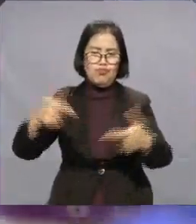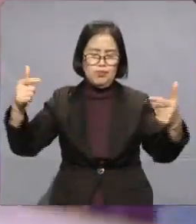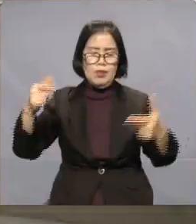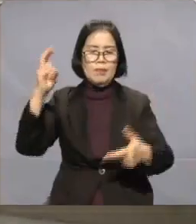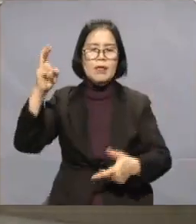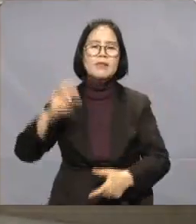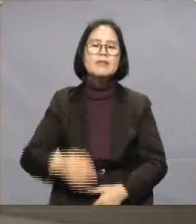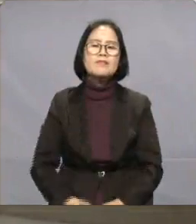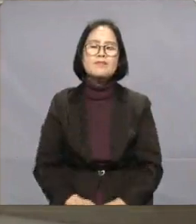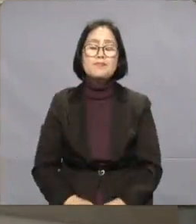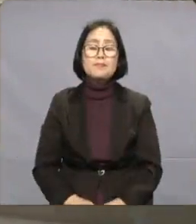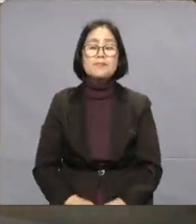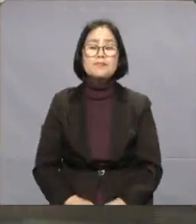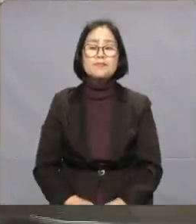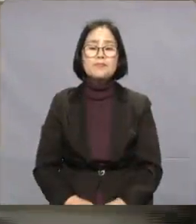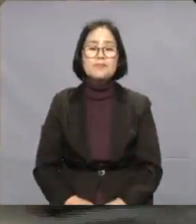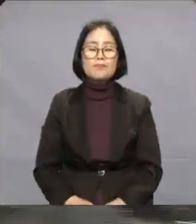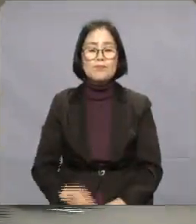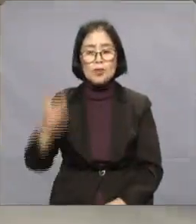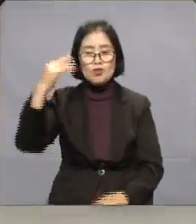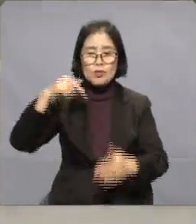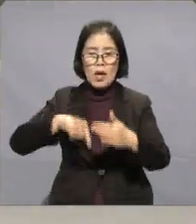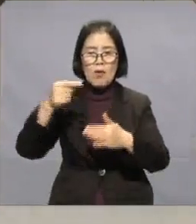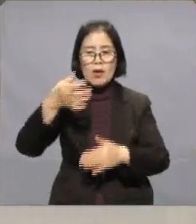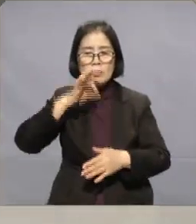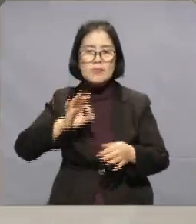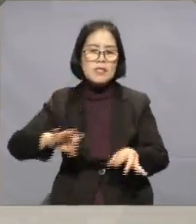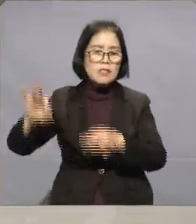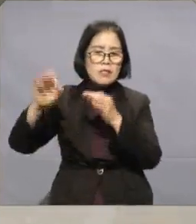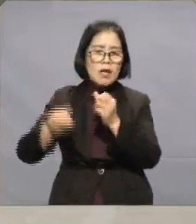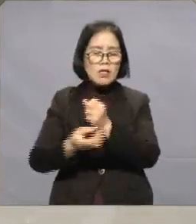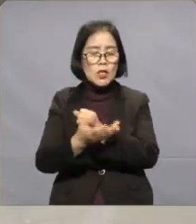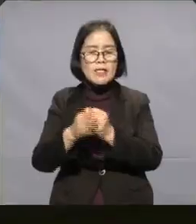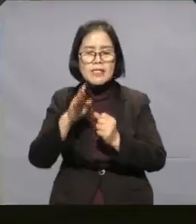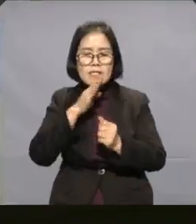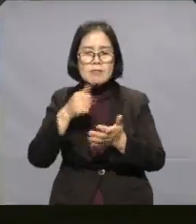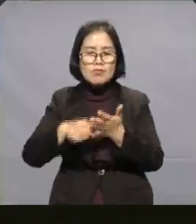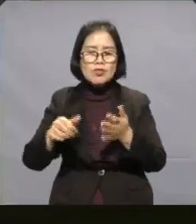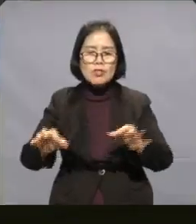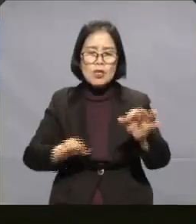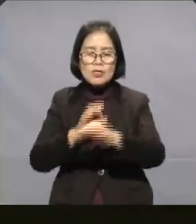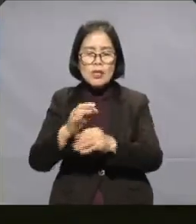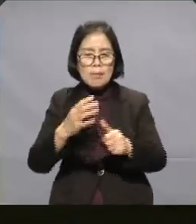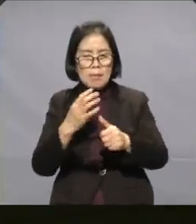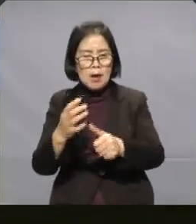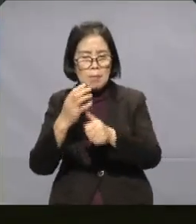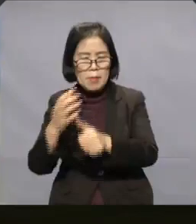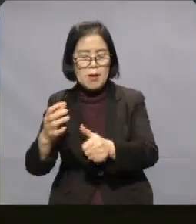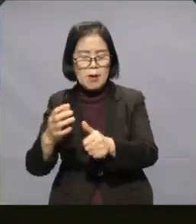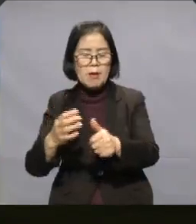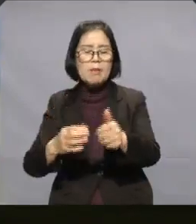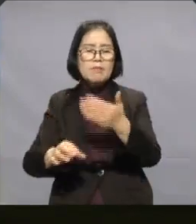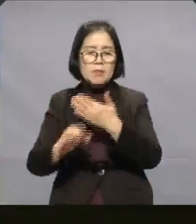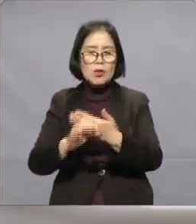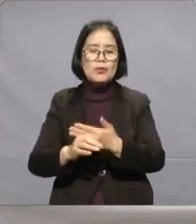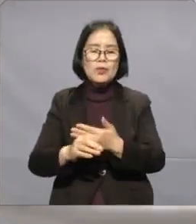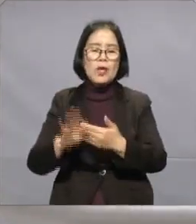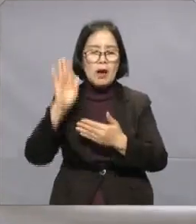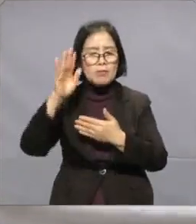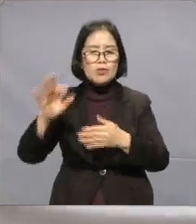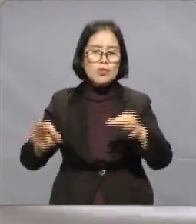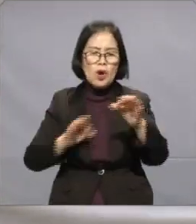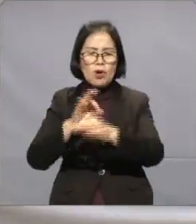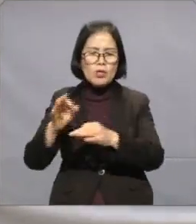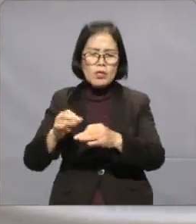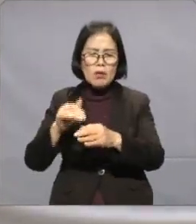전망했습니다. 이와 함께 국내외 금리 인상의 영향이 실물 경제에 점진적으로 파급되면서 향후 경기 하방